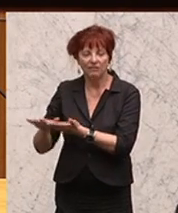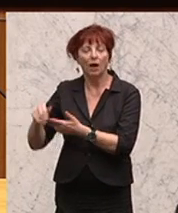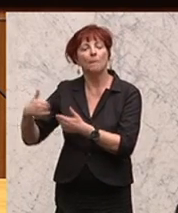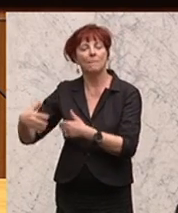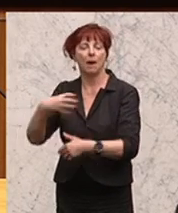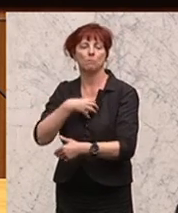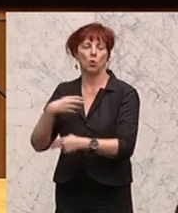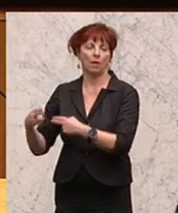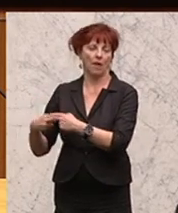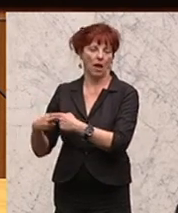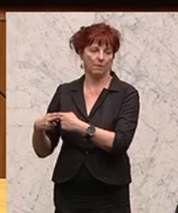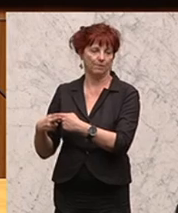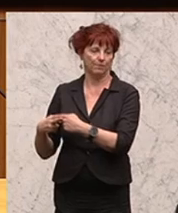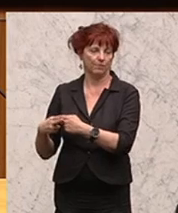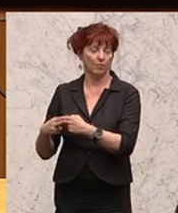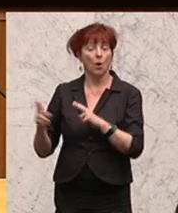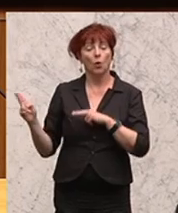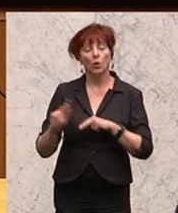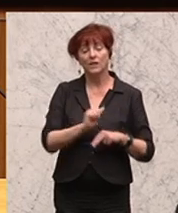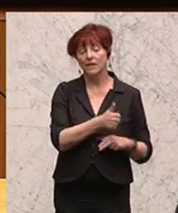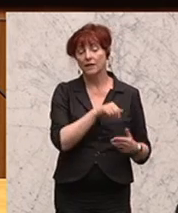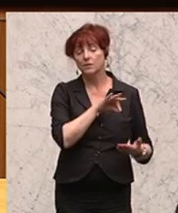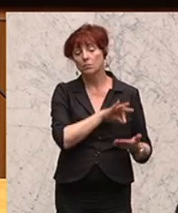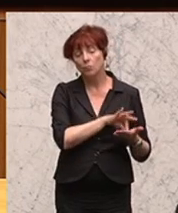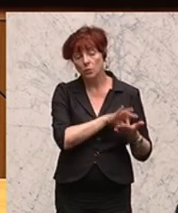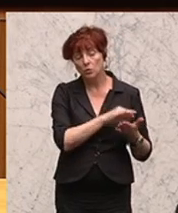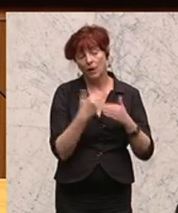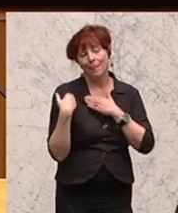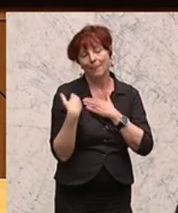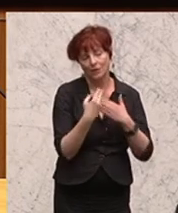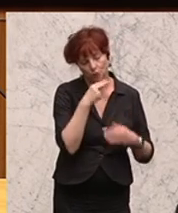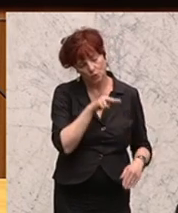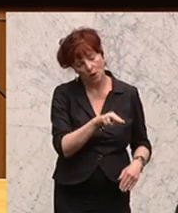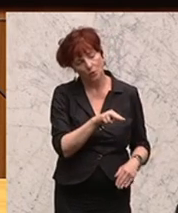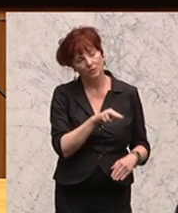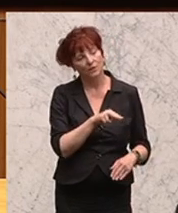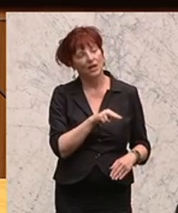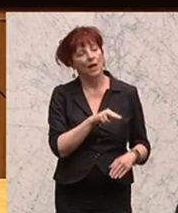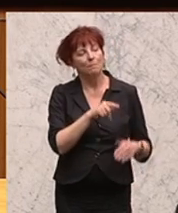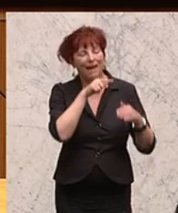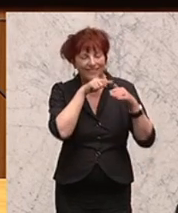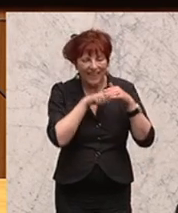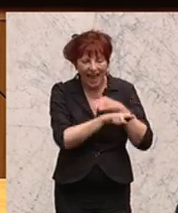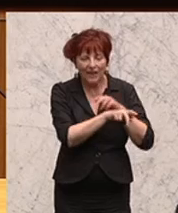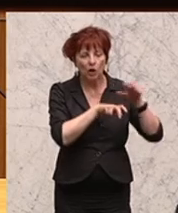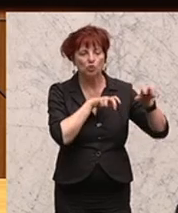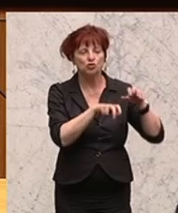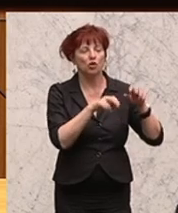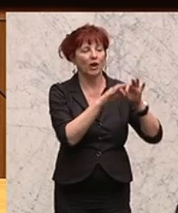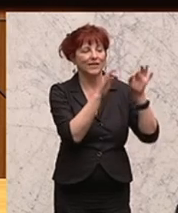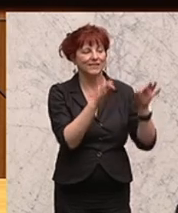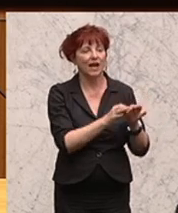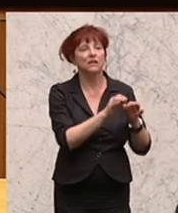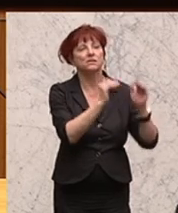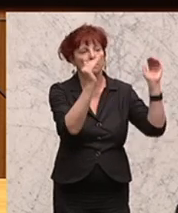Bürgernähe. Wenn wir uns noch mal kurz mit dem ersten Punkt der Entlastung beschäftigen. Die Senkung allein des Eingangssteuersatzes auf